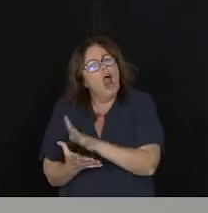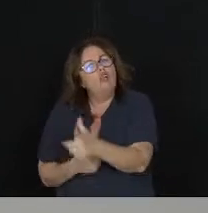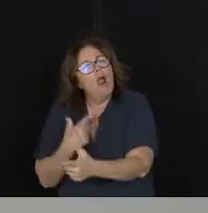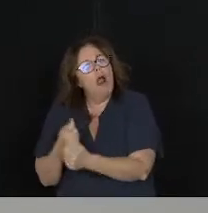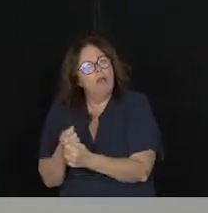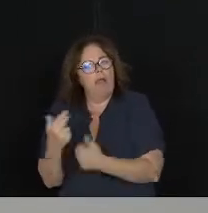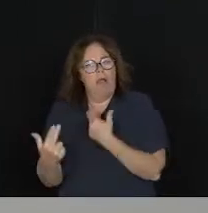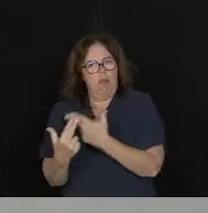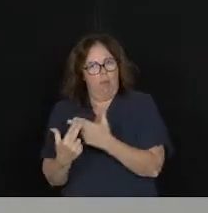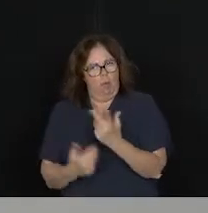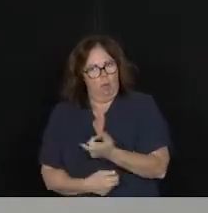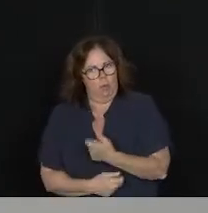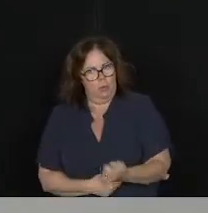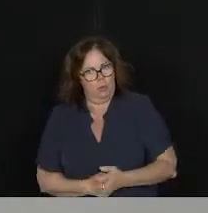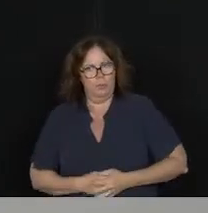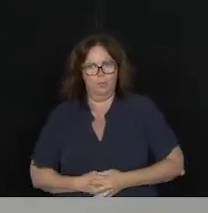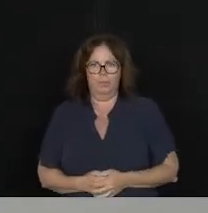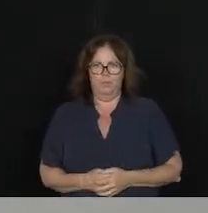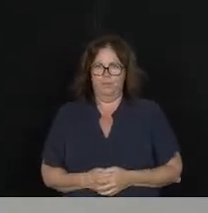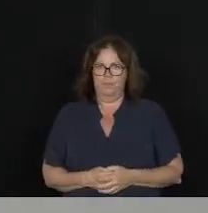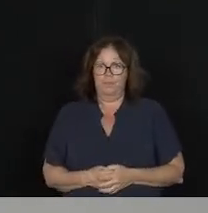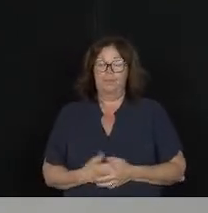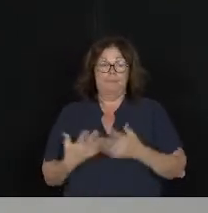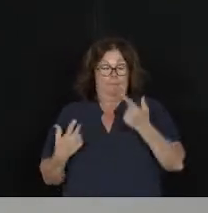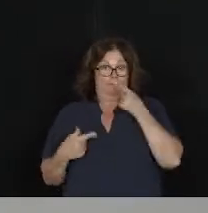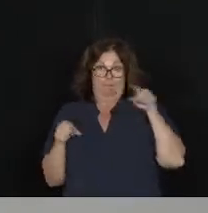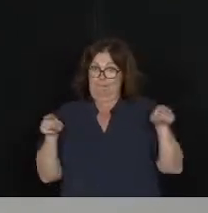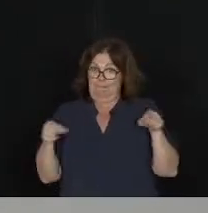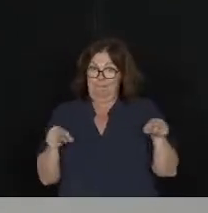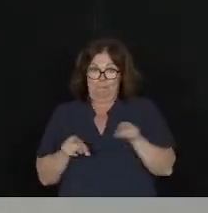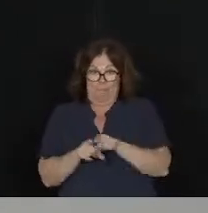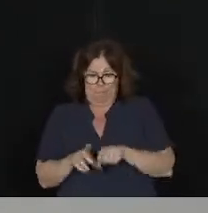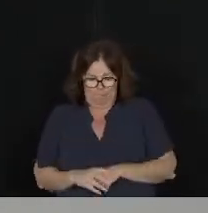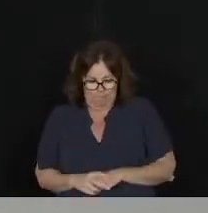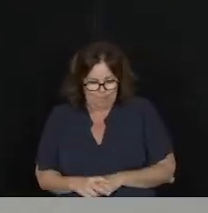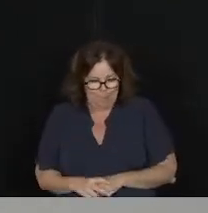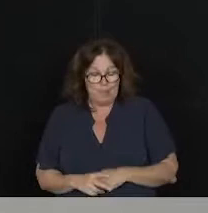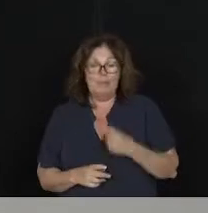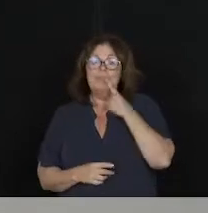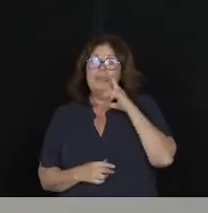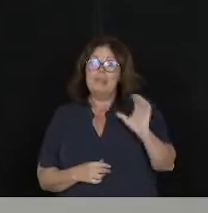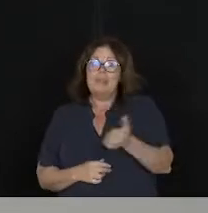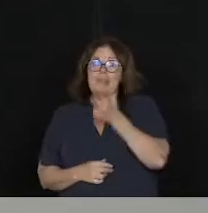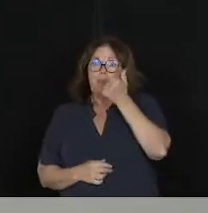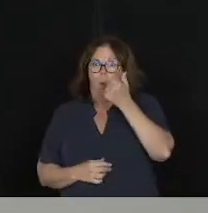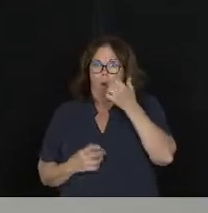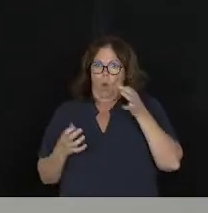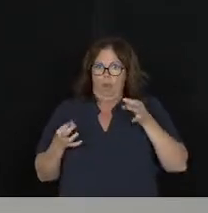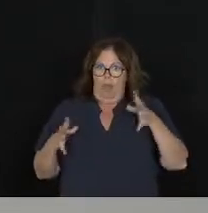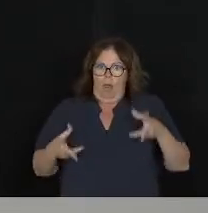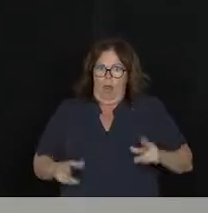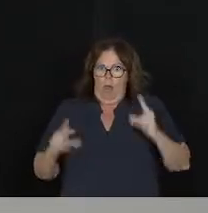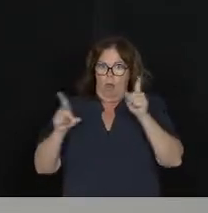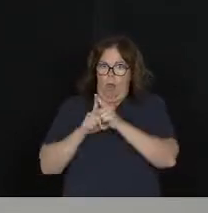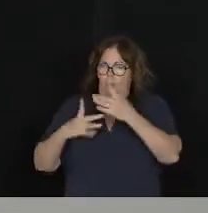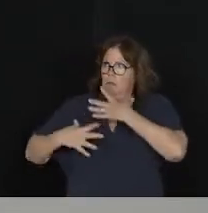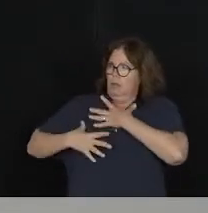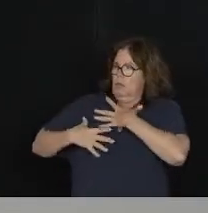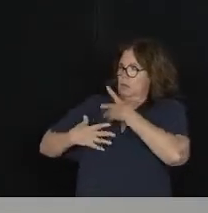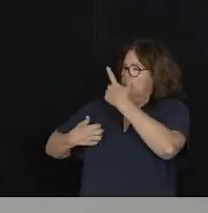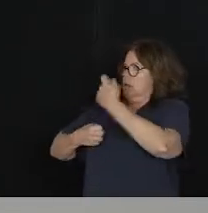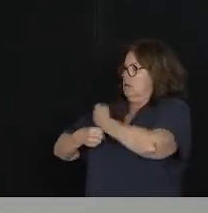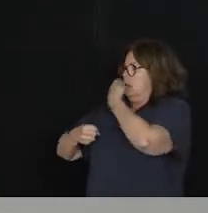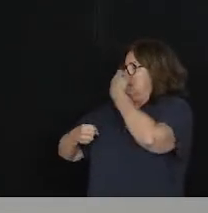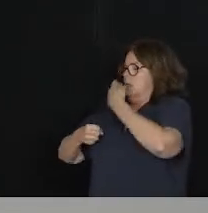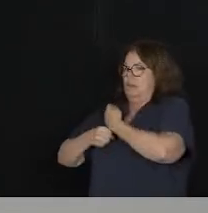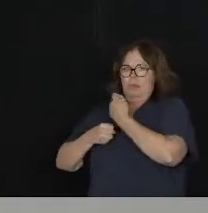élèves. » Alors, le temps mis en partage est d'abord un temps de menace. C'est un temps de menace. Il faut souligner